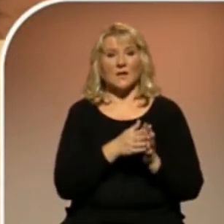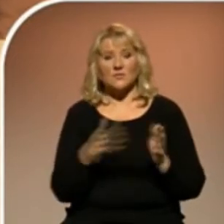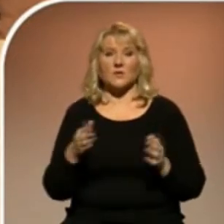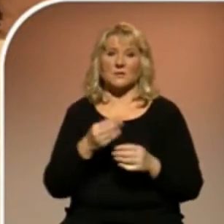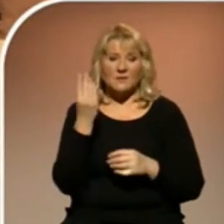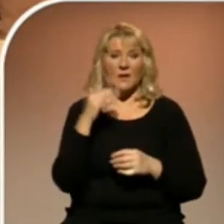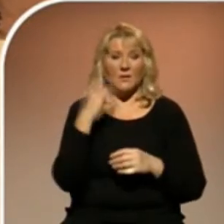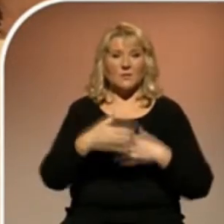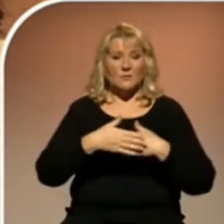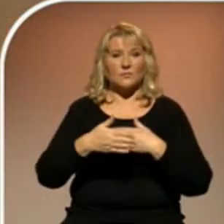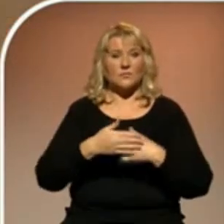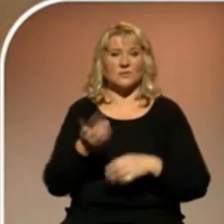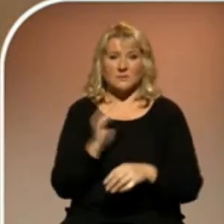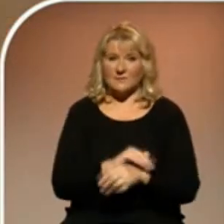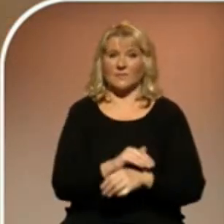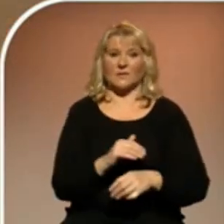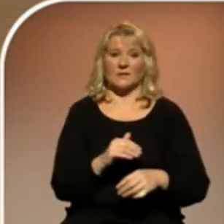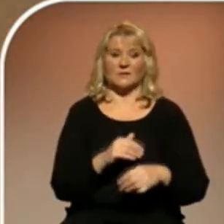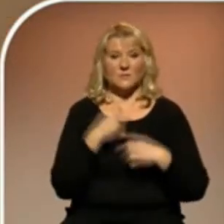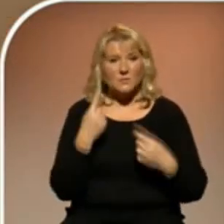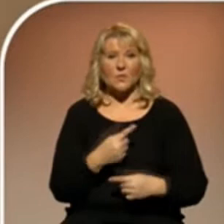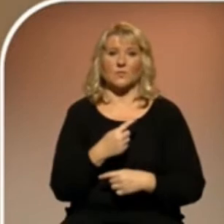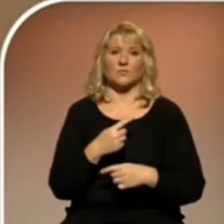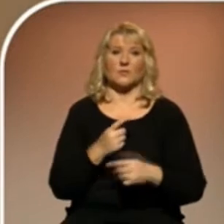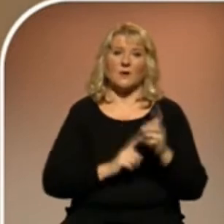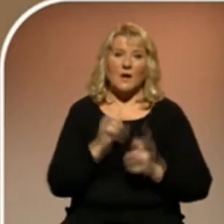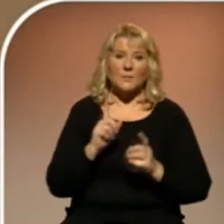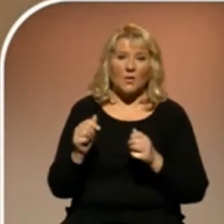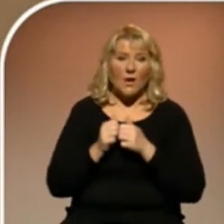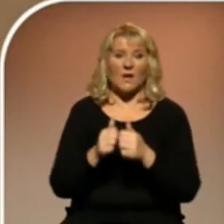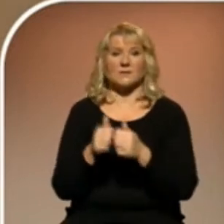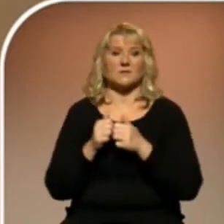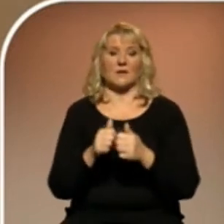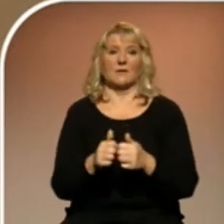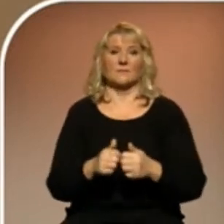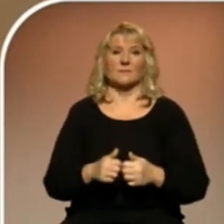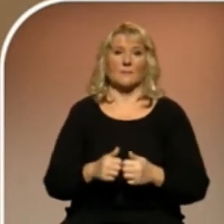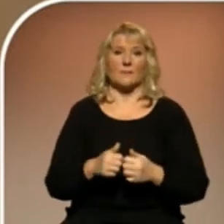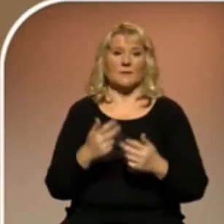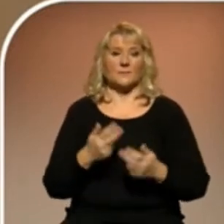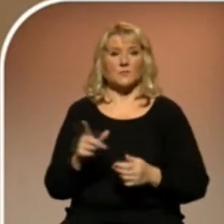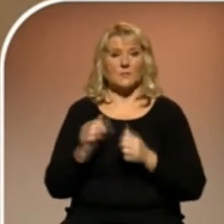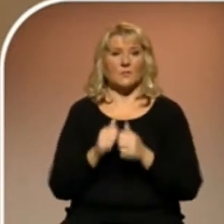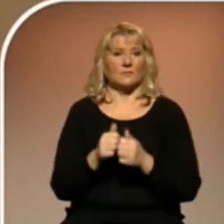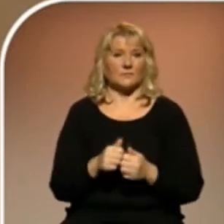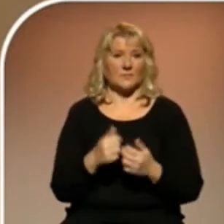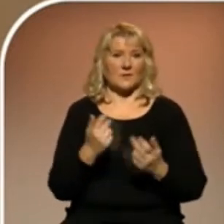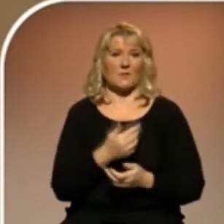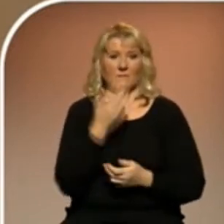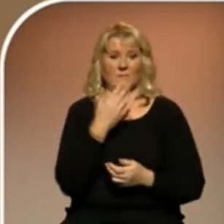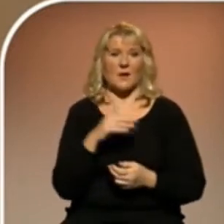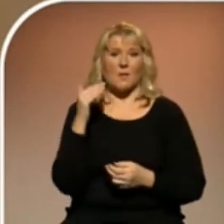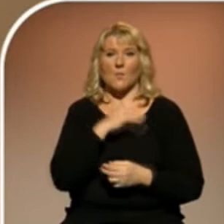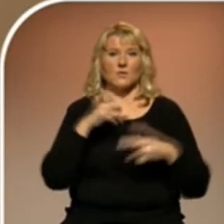teda spolu nějak komunikovat, zkoušeli jsme chodit na procházky, vedle sebe se nějak pohybovat. Zní pravda, jako jste se seznamovala s